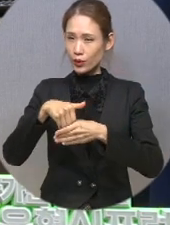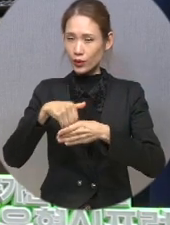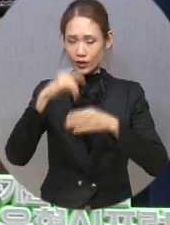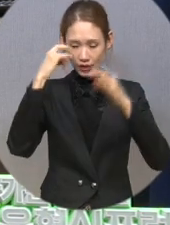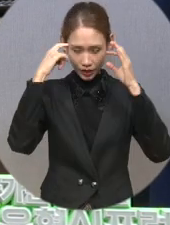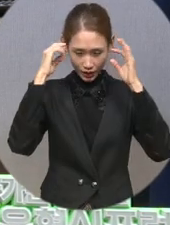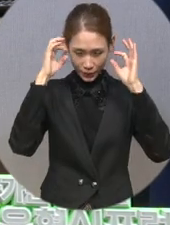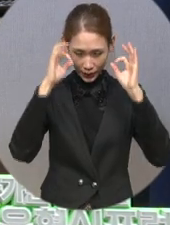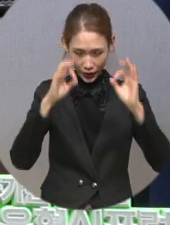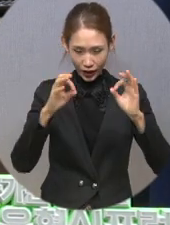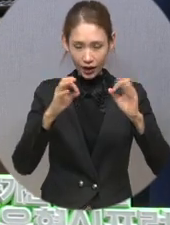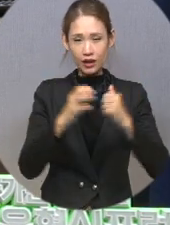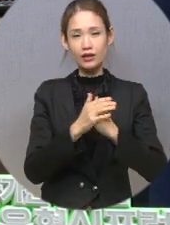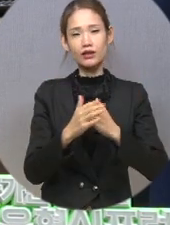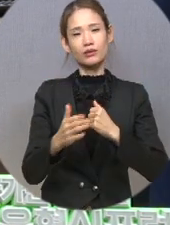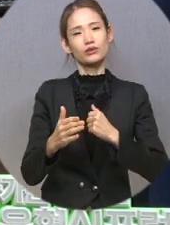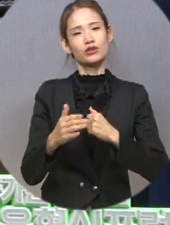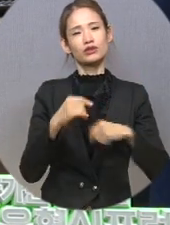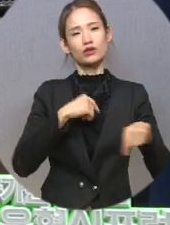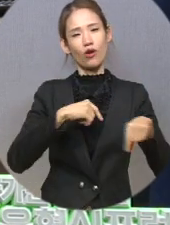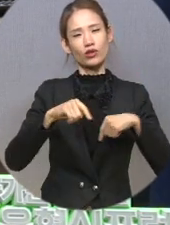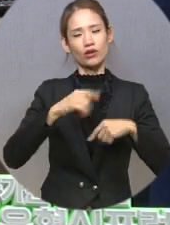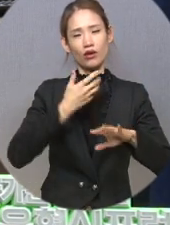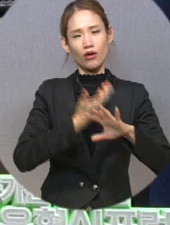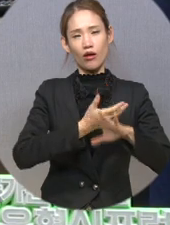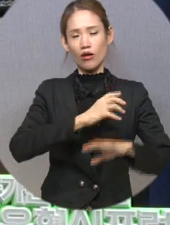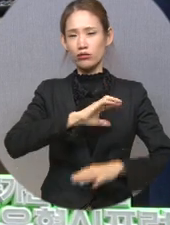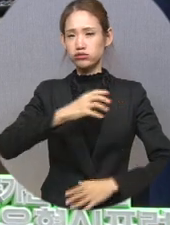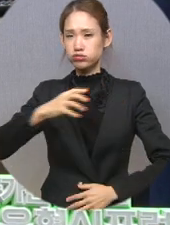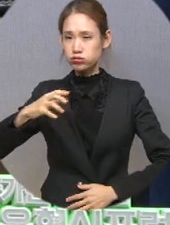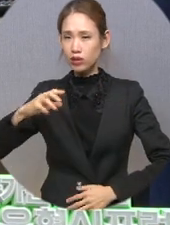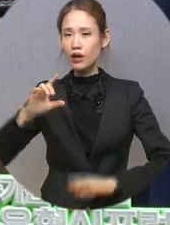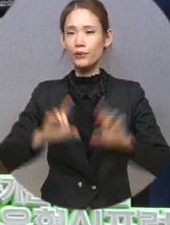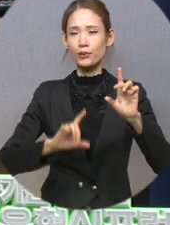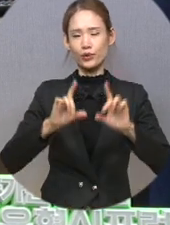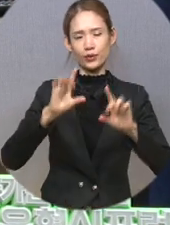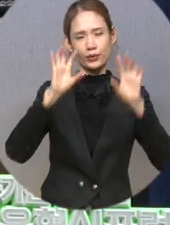자꾸 이렇게 정책들이 왜곡되는 모습들을 많이 봅니다.